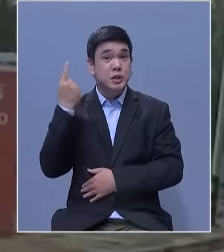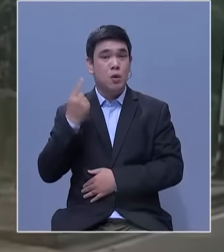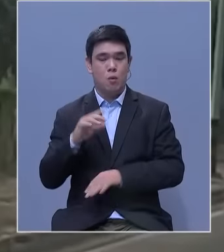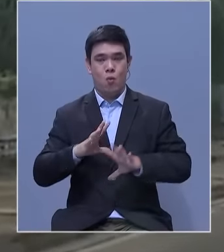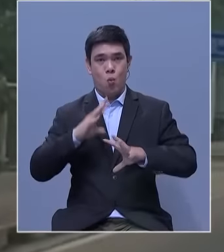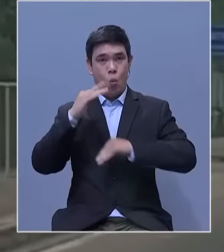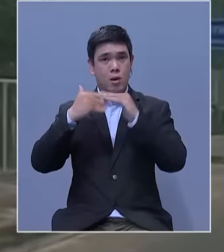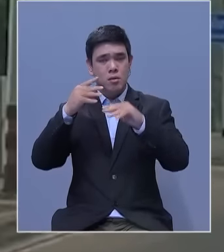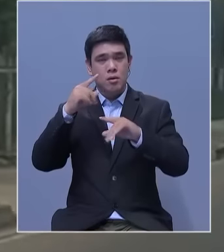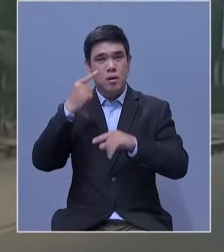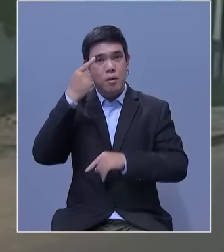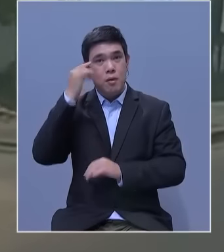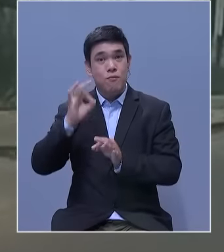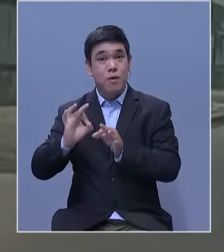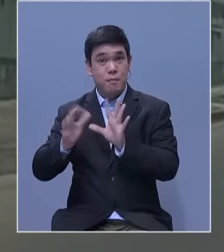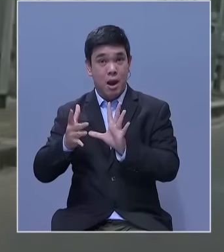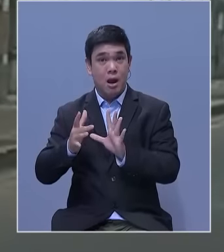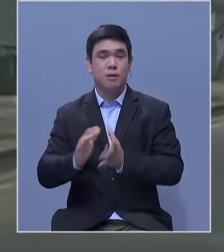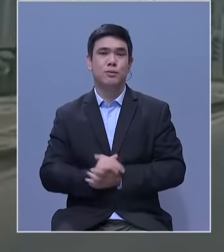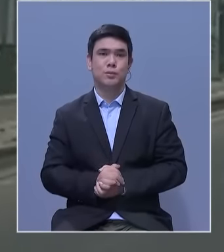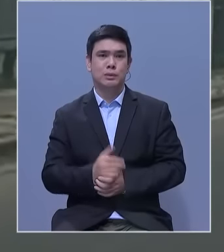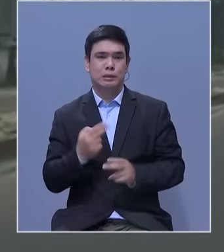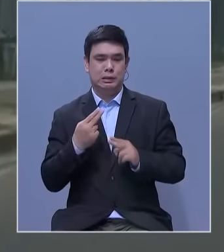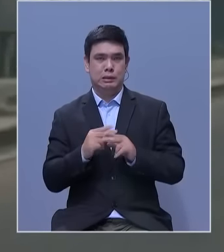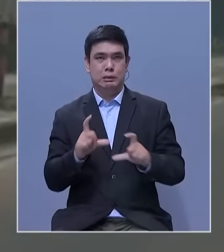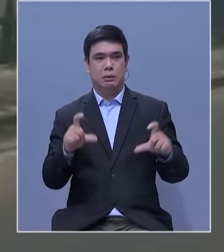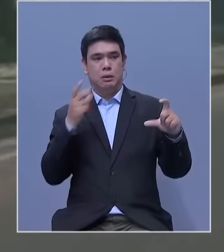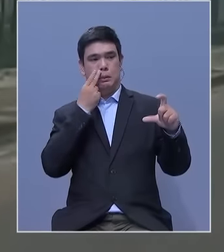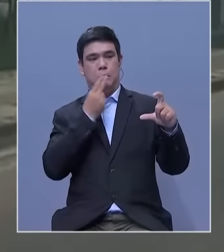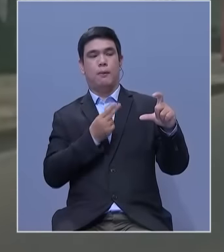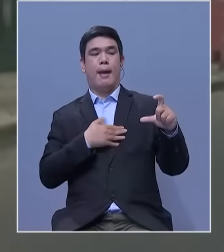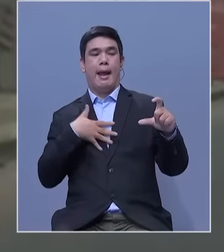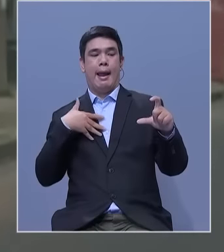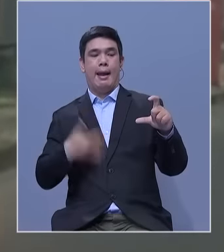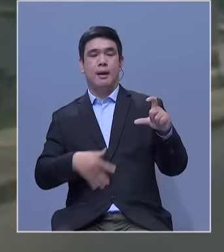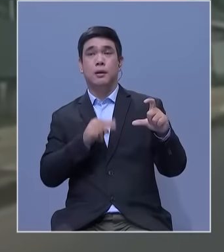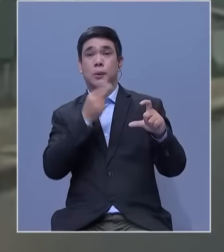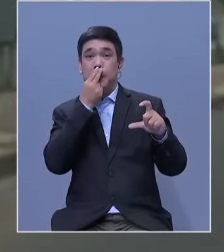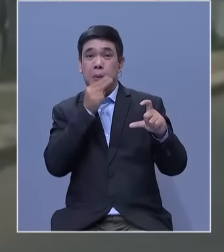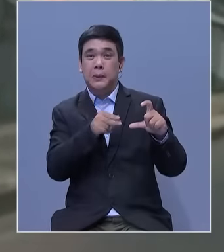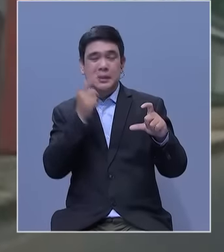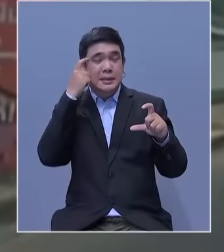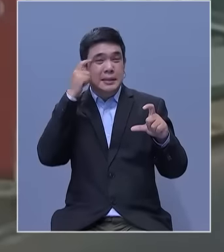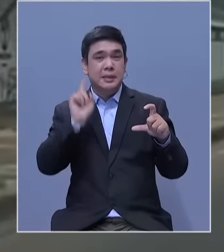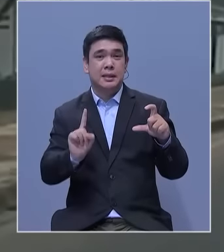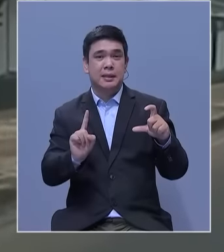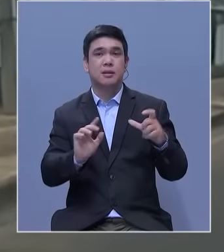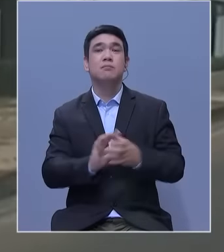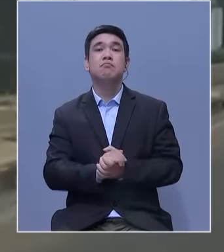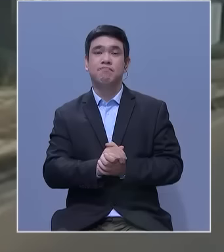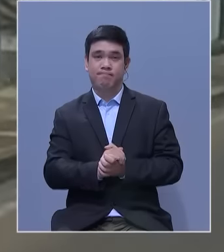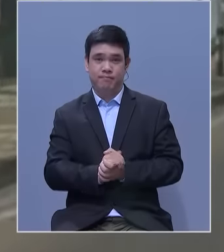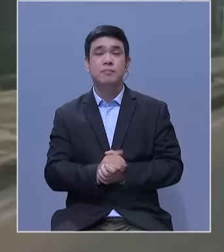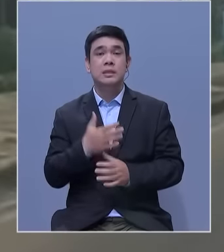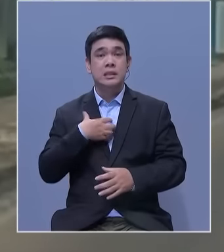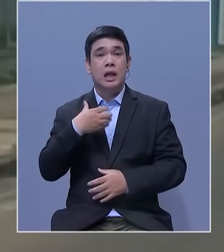รรมหมอกควันไฟป่าครั้งที่1โอ้โหแค่ชื่องานก็ไม่น่าไปแล้วนะฮะโดยคลิปนี้ก็บอกว่าเป็นคลิปที่อย